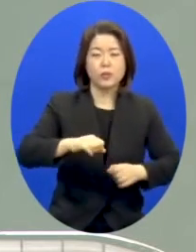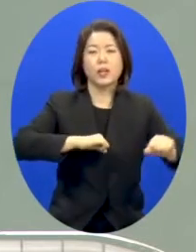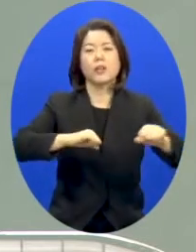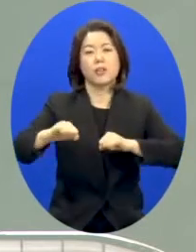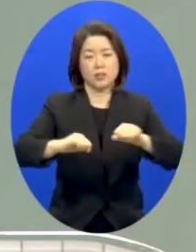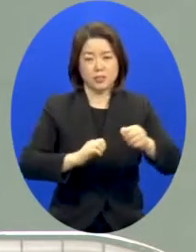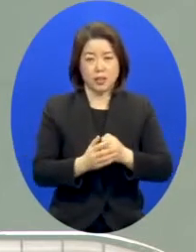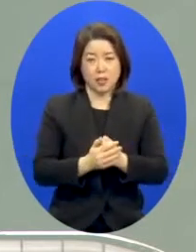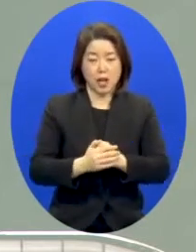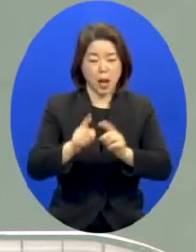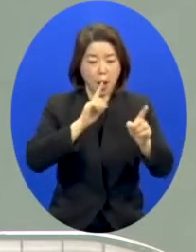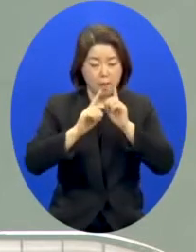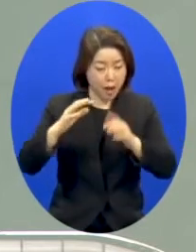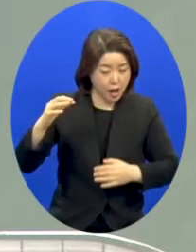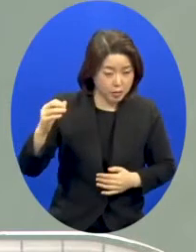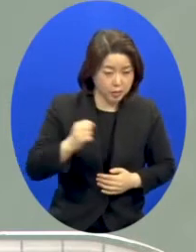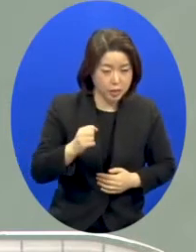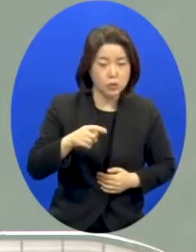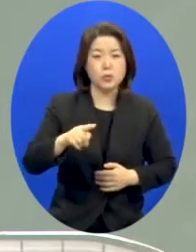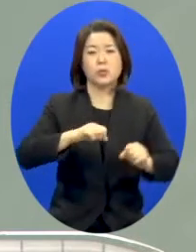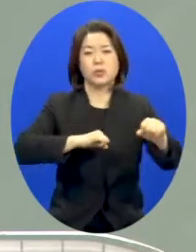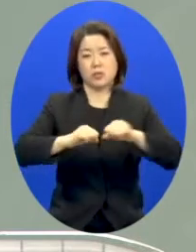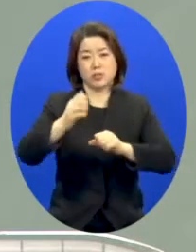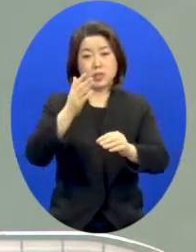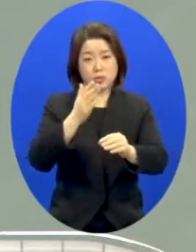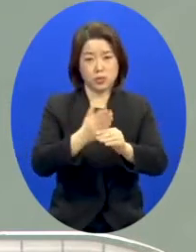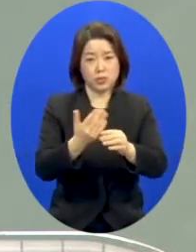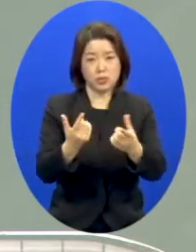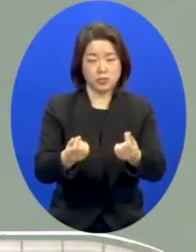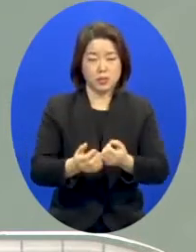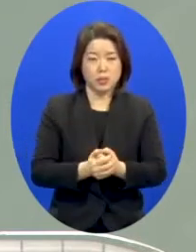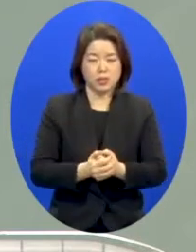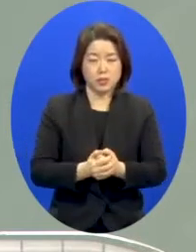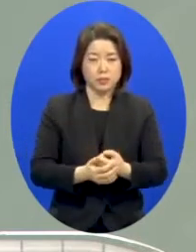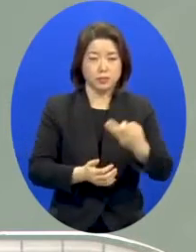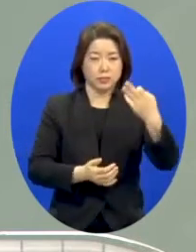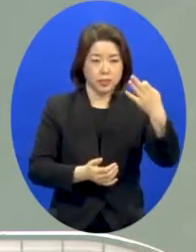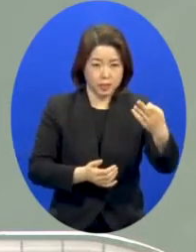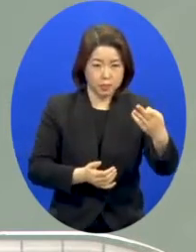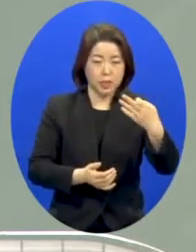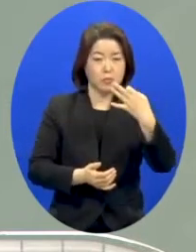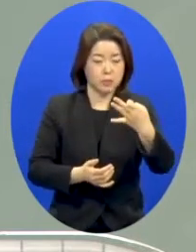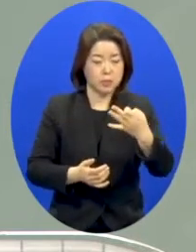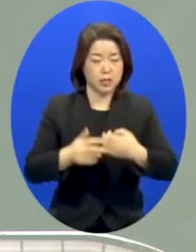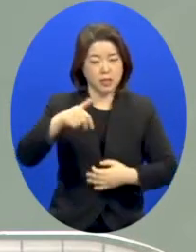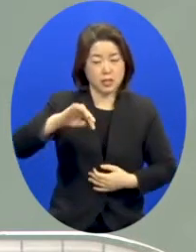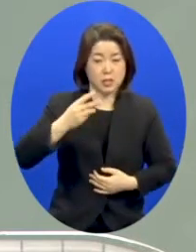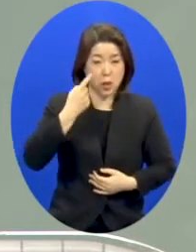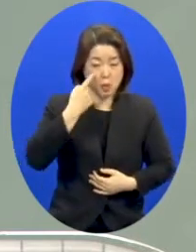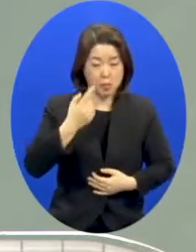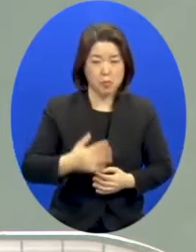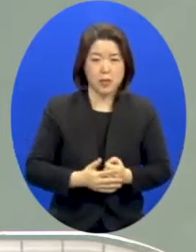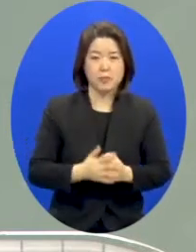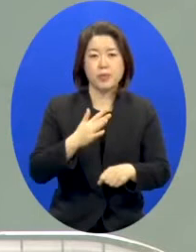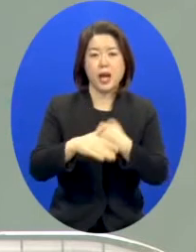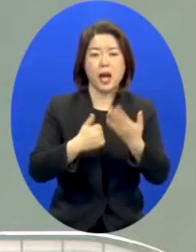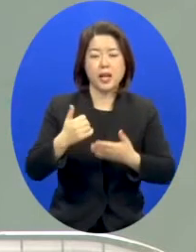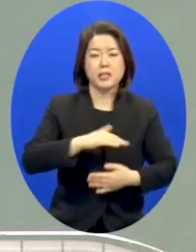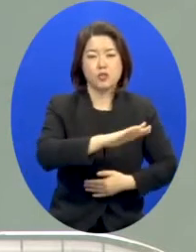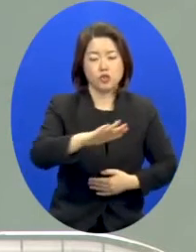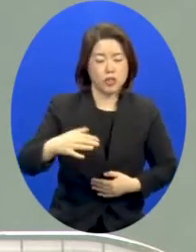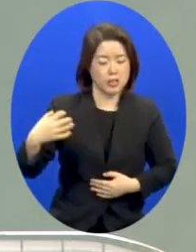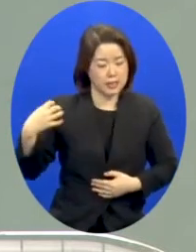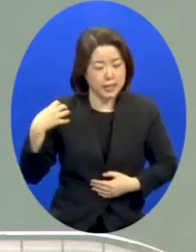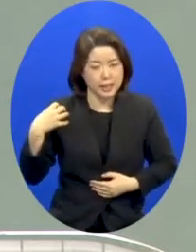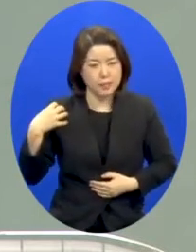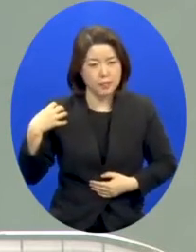말씀을 통하여 그리 하신답니다 13절 14절 을 하나님은 우리를 책임지시 고